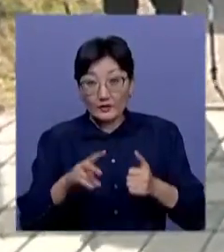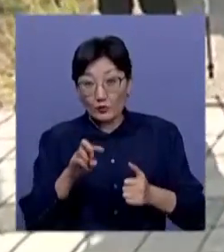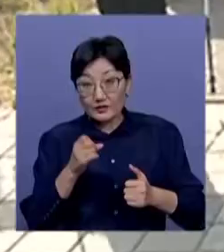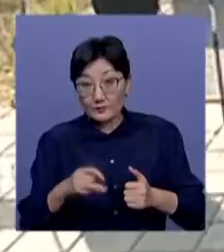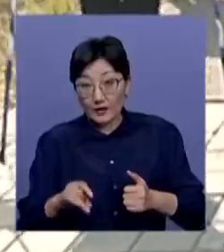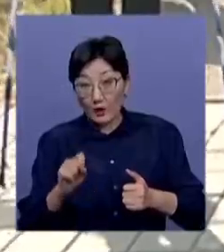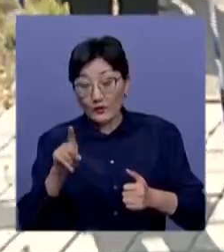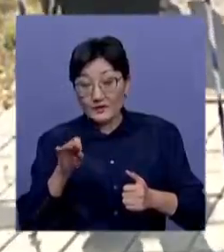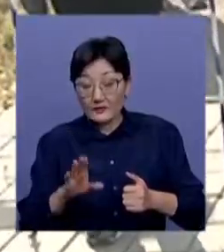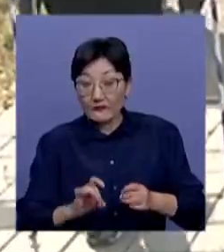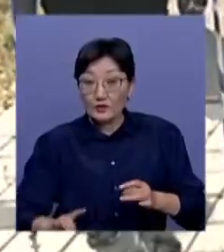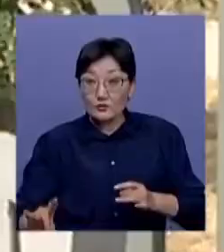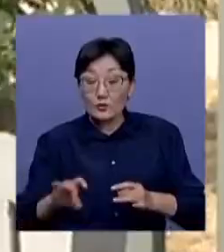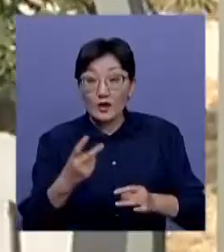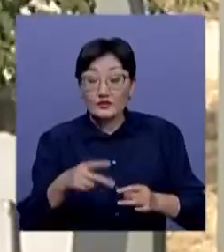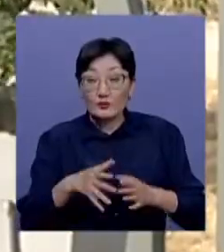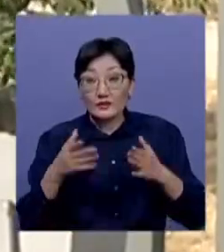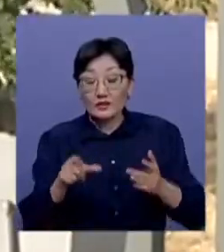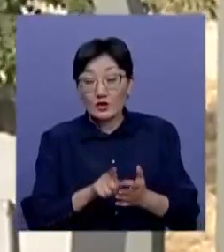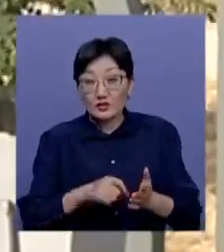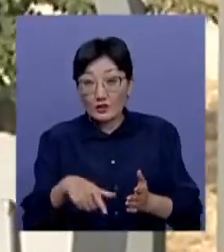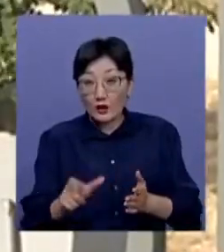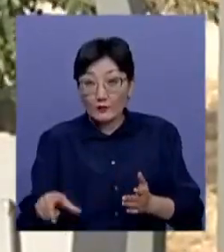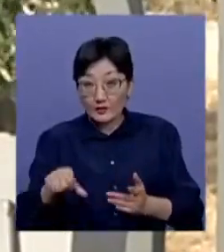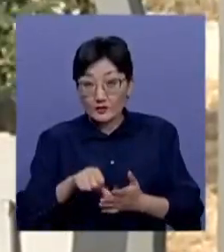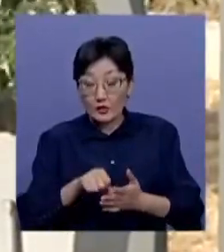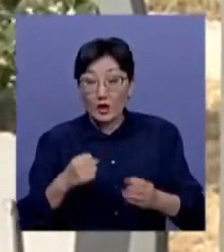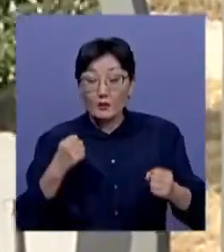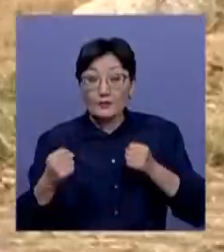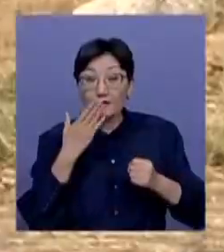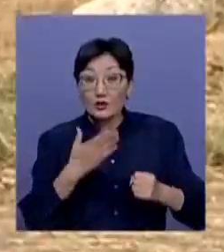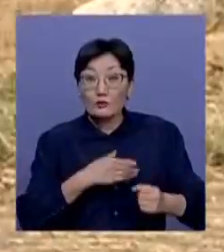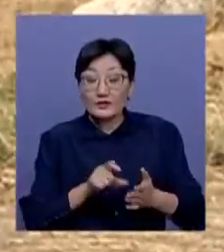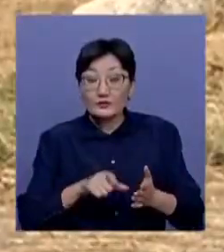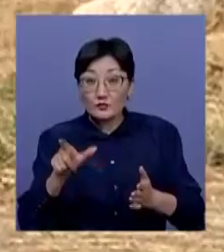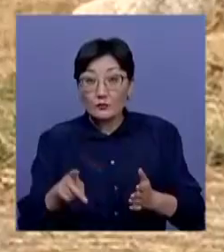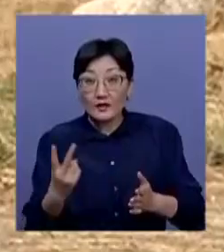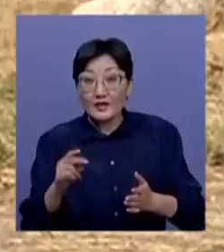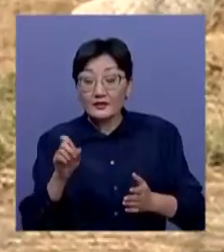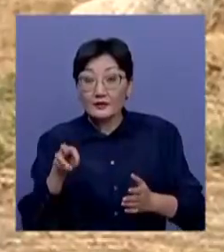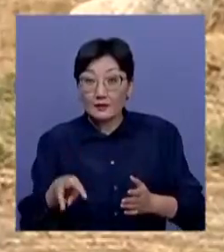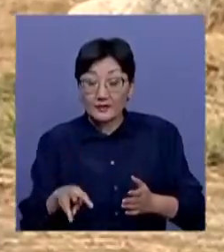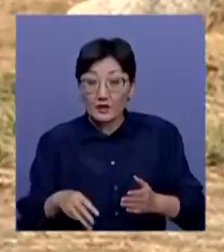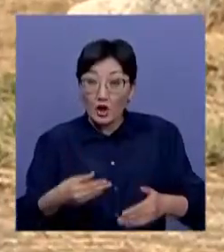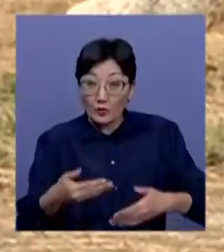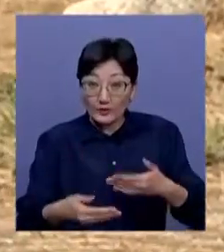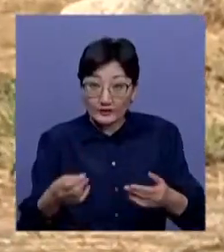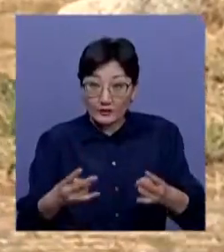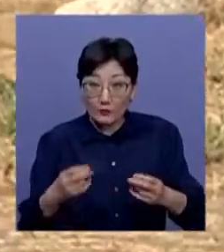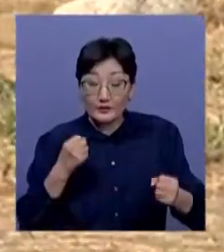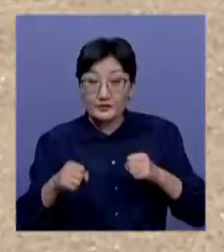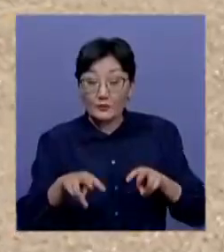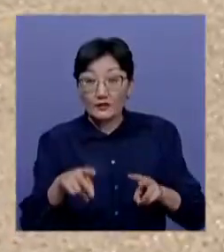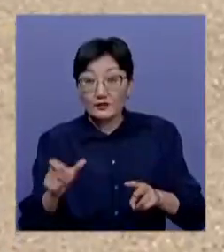Наурызбай және Әуезов аудандарынан 20-дан астам зейнеткер қатысты. Спорт құмар қариялар 2 шақырымды бағындыруы керек. Спорт